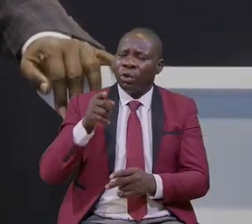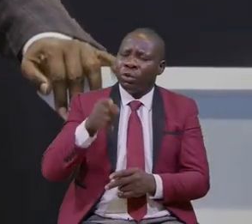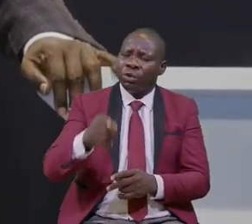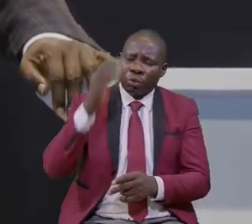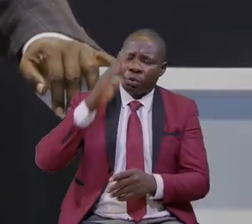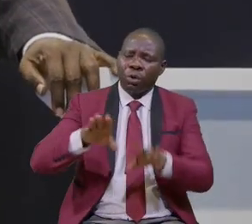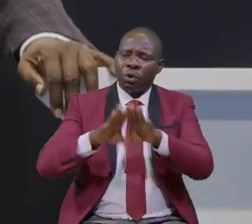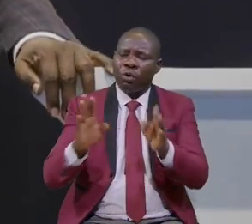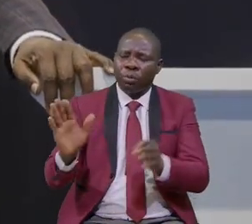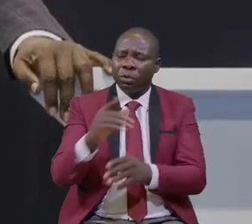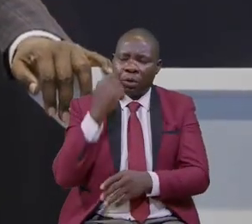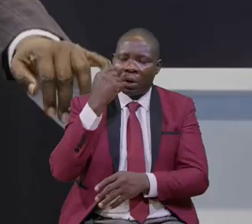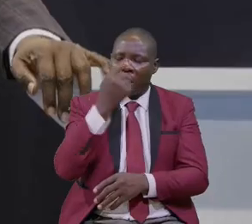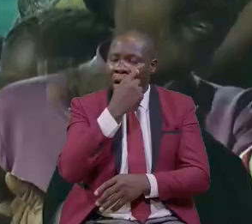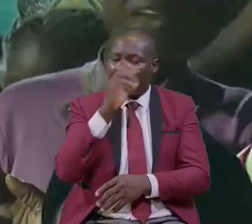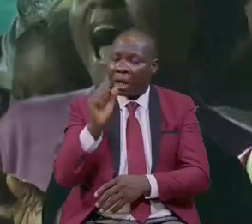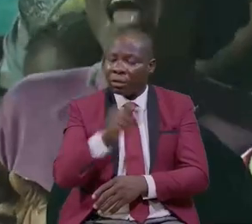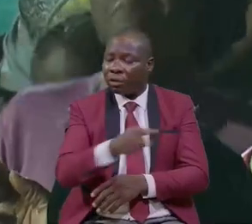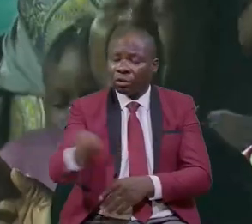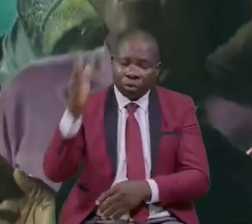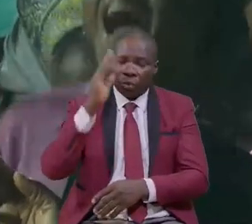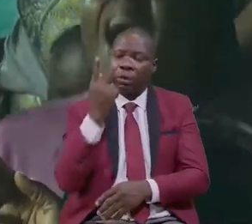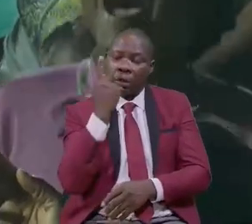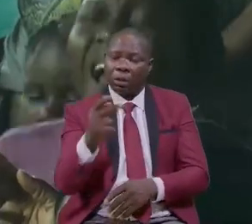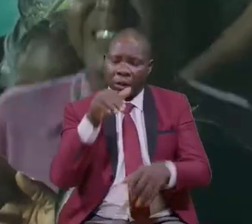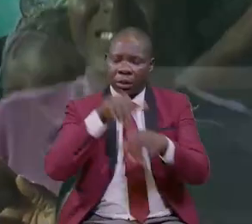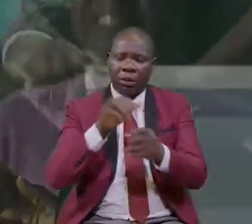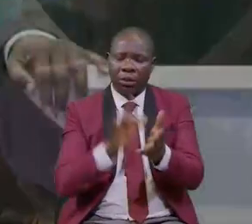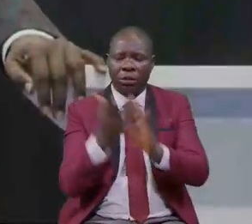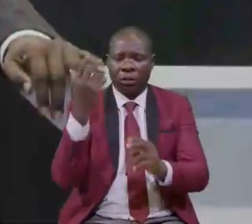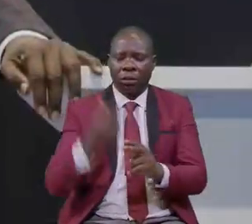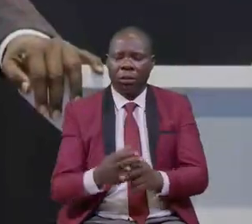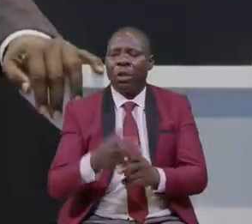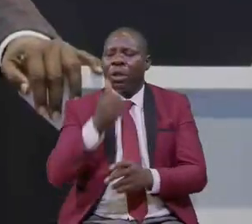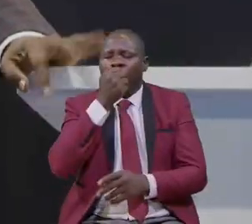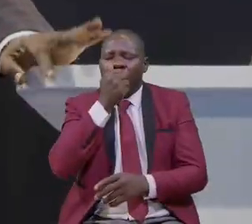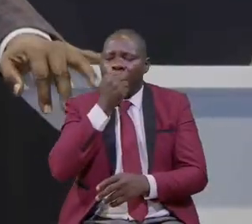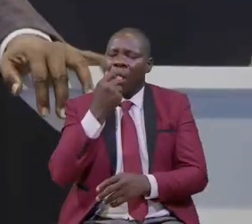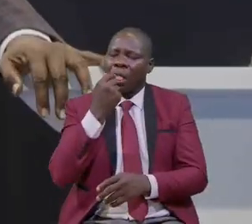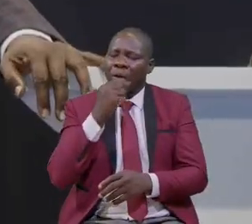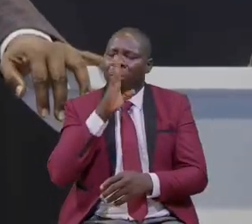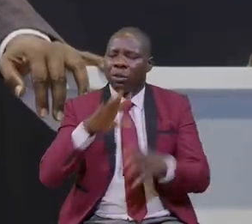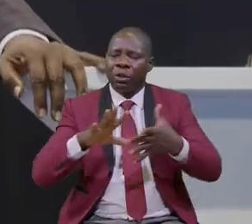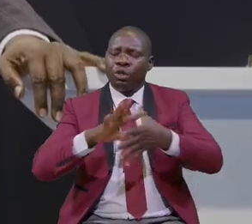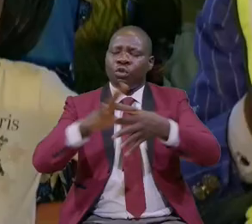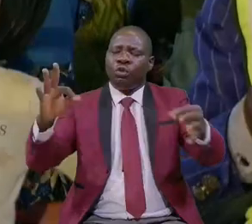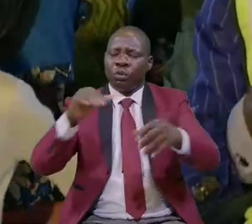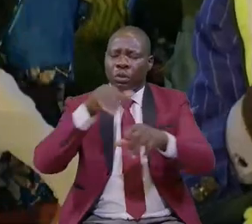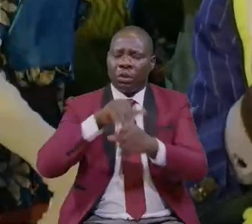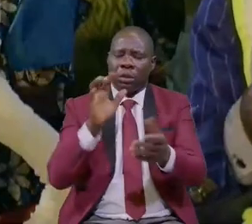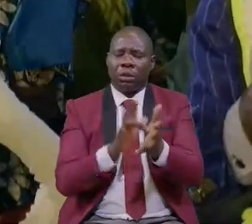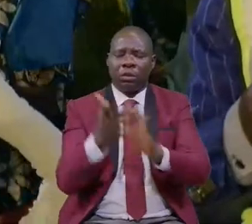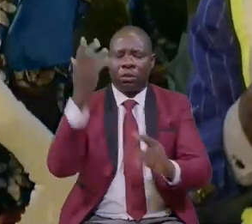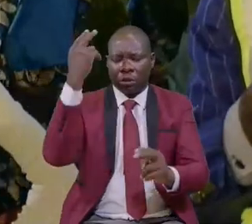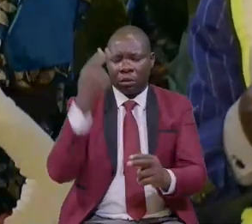tu vas ouvrir tes yeux et tu vas voir langue muette soyez déliés au nom